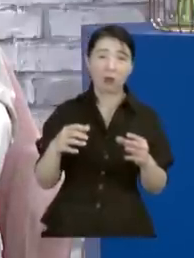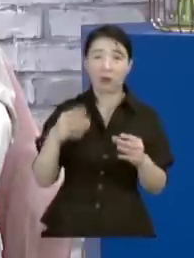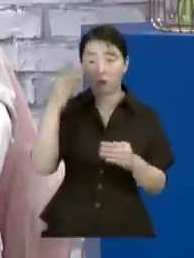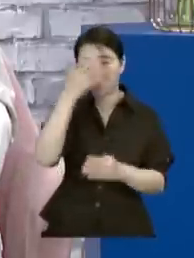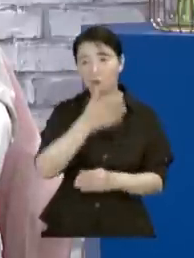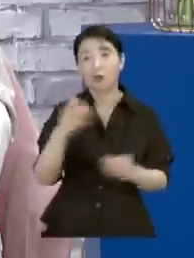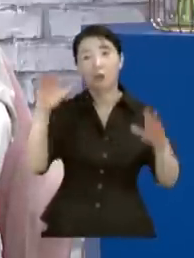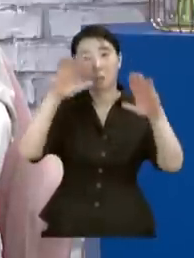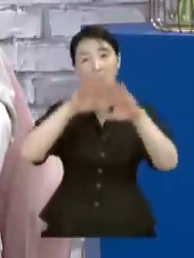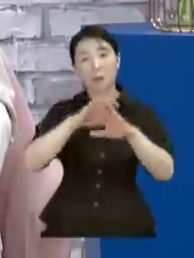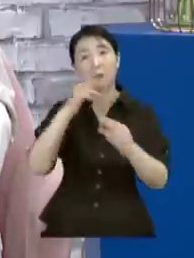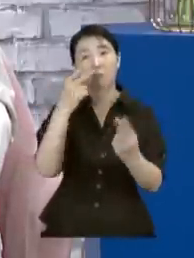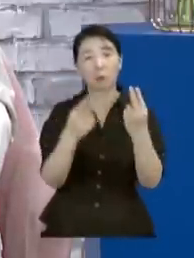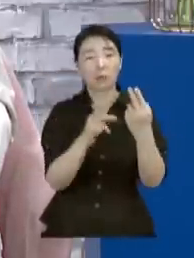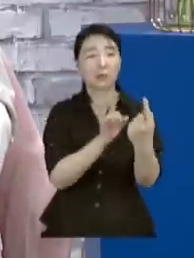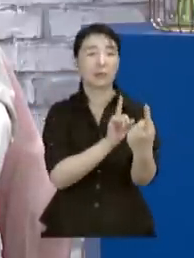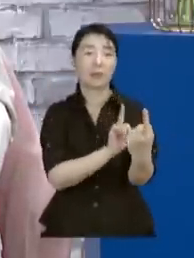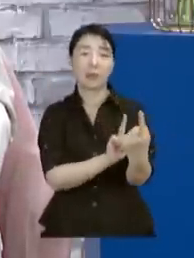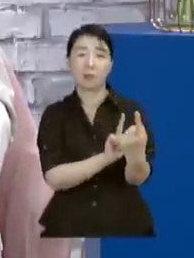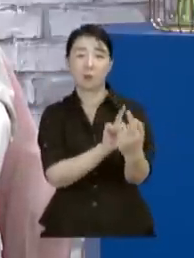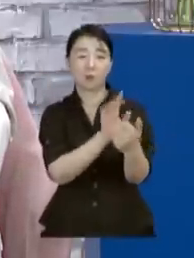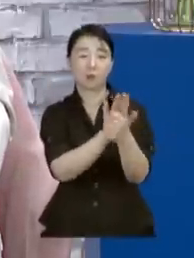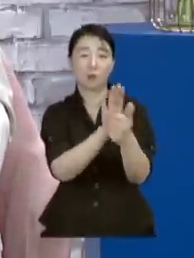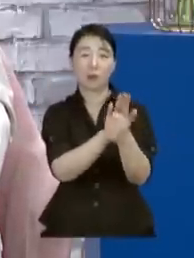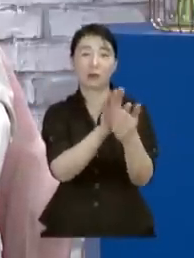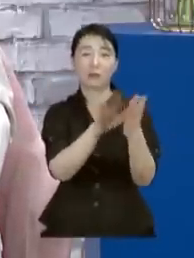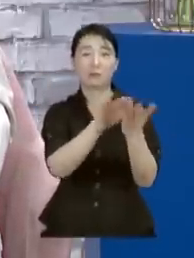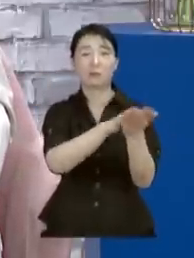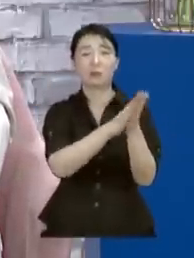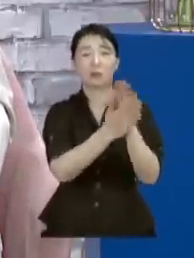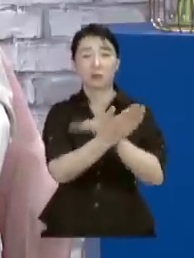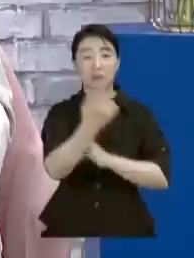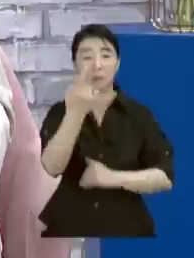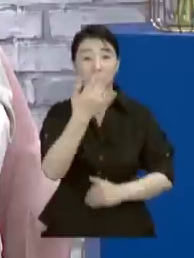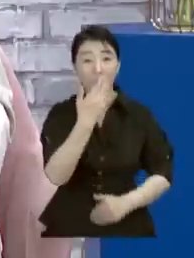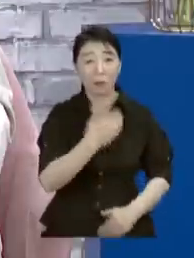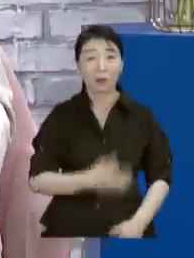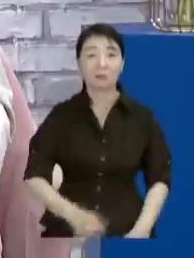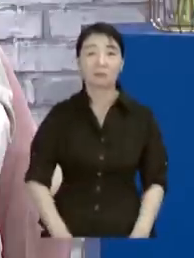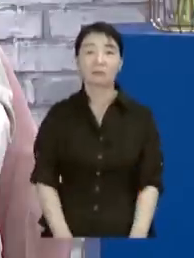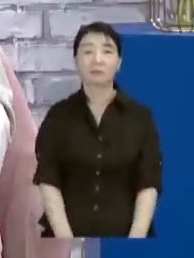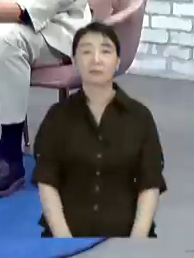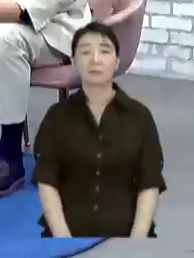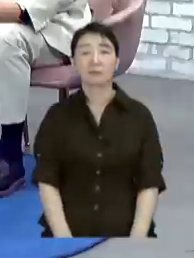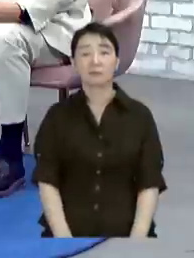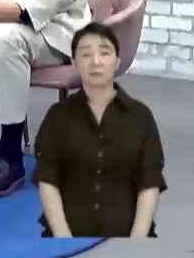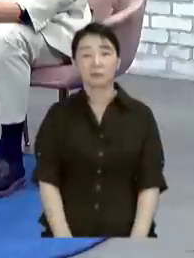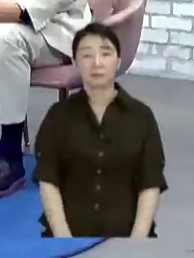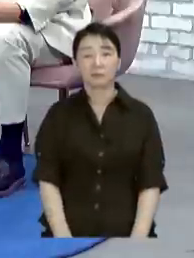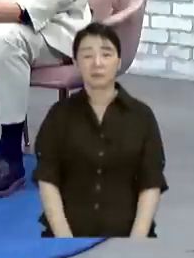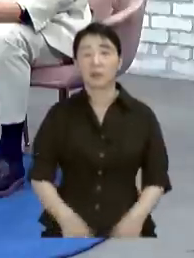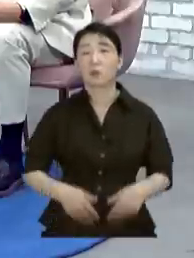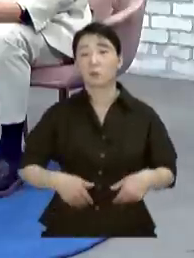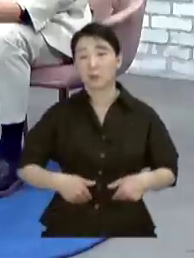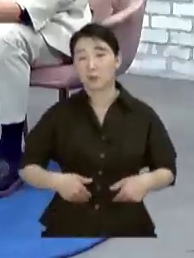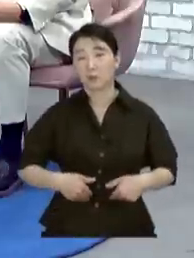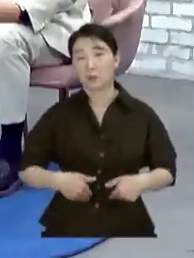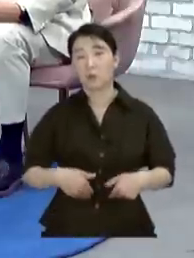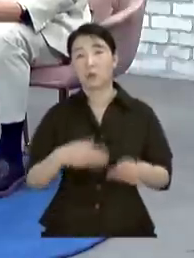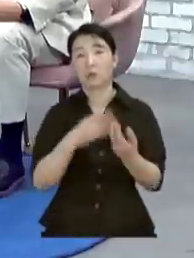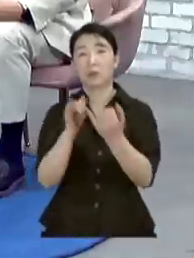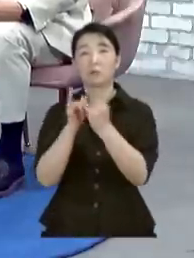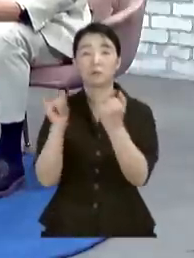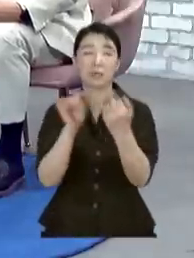밤을 갖고 막 이런 것보다 1대1로 하니까 이게 변화되는 게 확확 보이던가요? 그럼요. 필요하지.